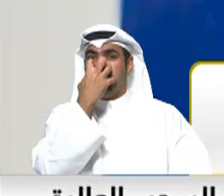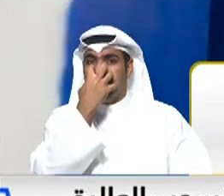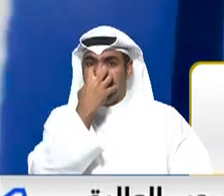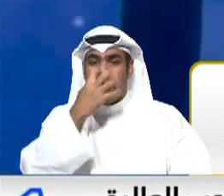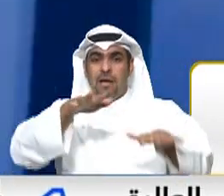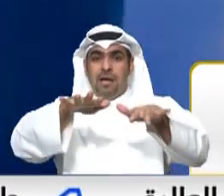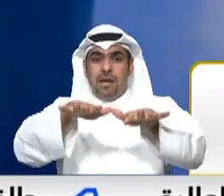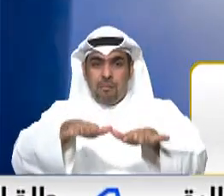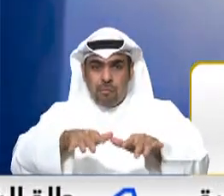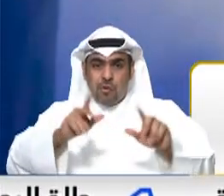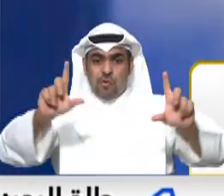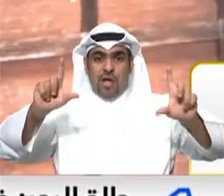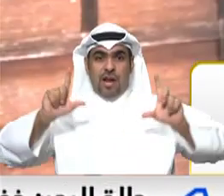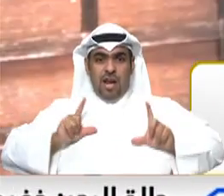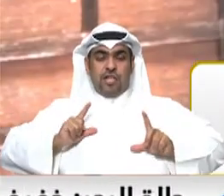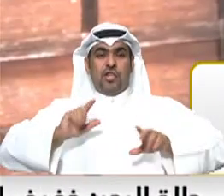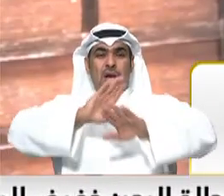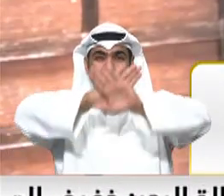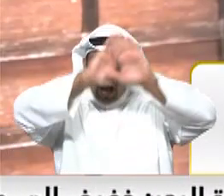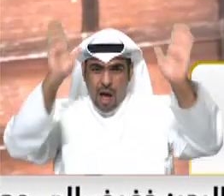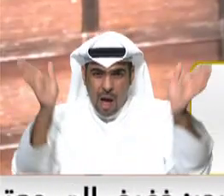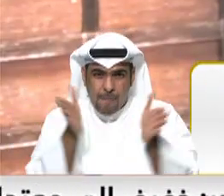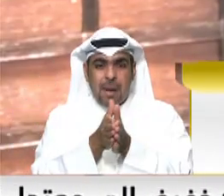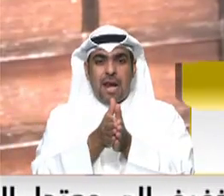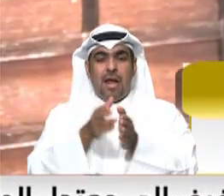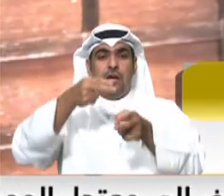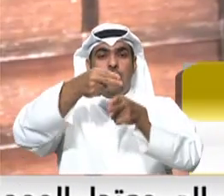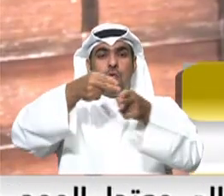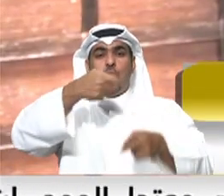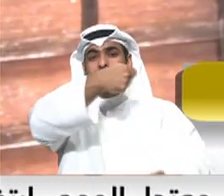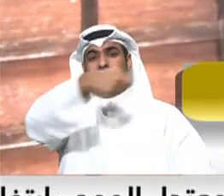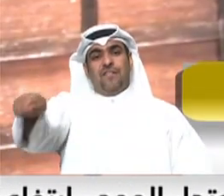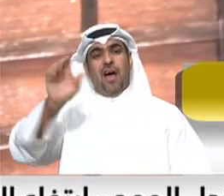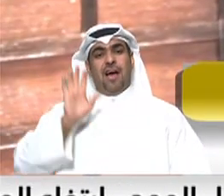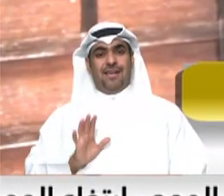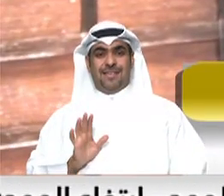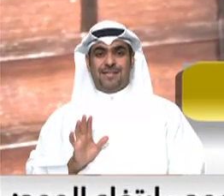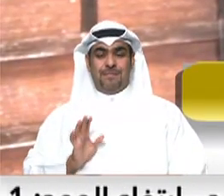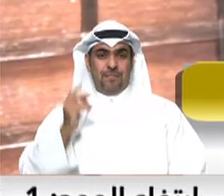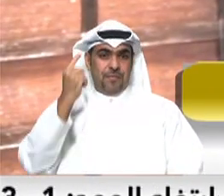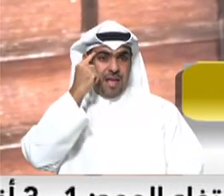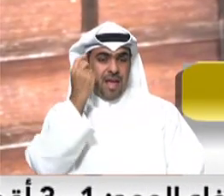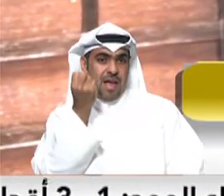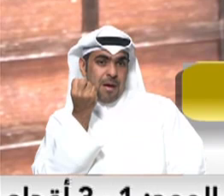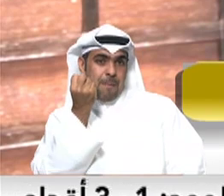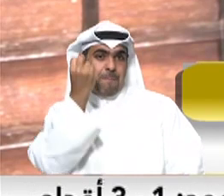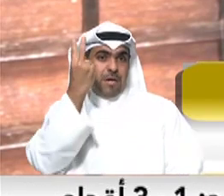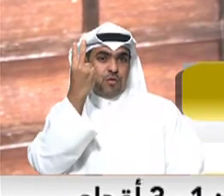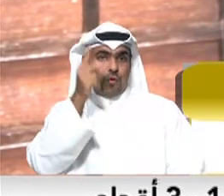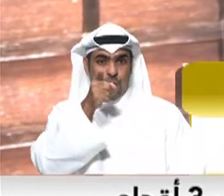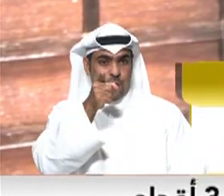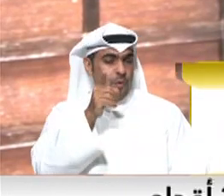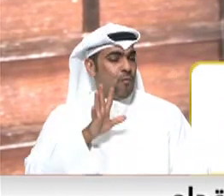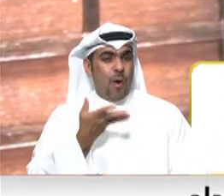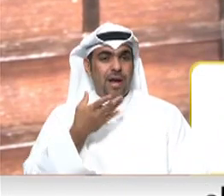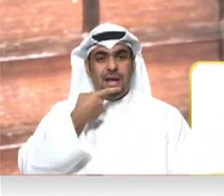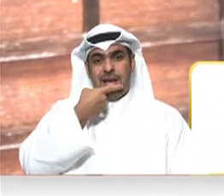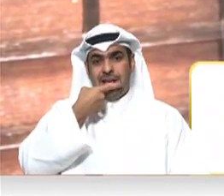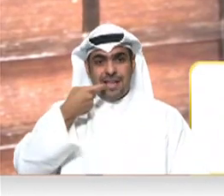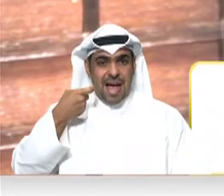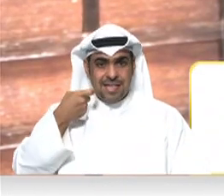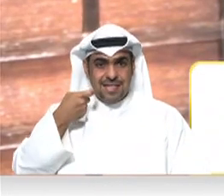المشروع أتى بإشراف جمعية الرحمة العالمية بدولة الكويت. هذا المشروع في محافظة تعز مديرية